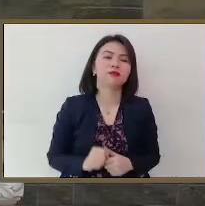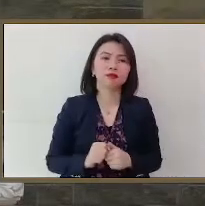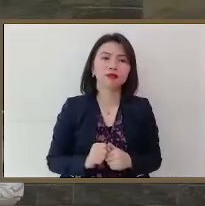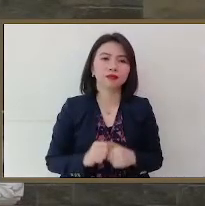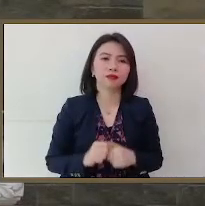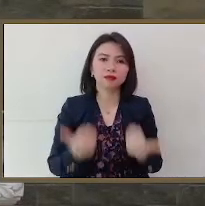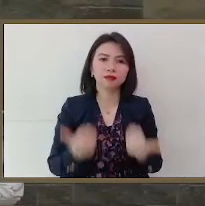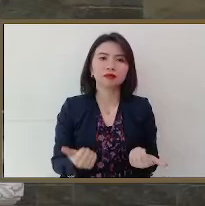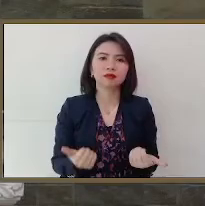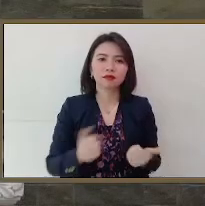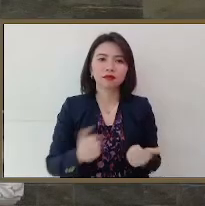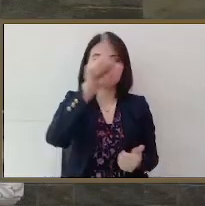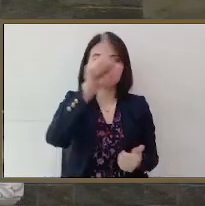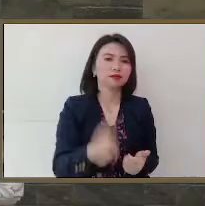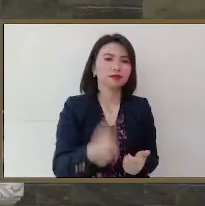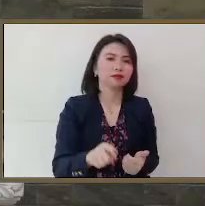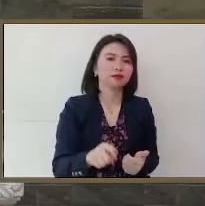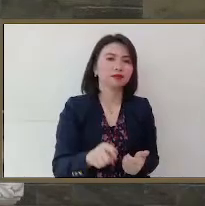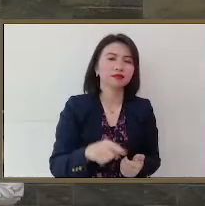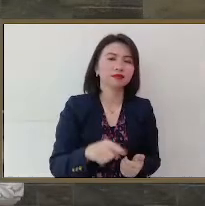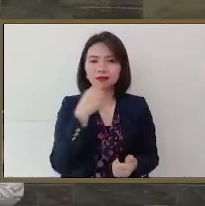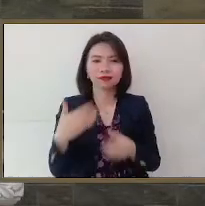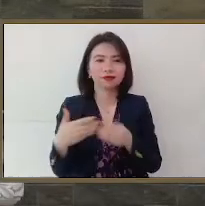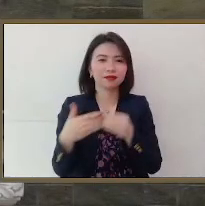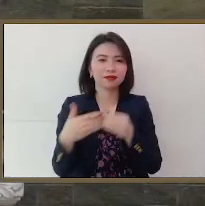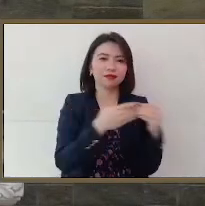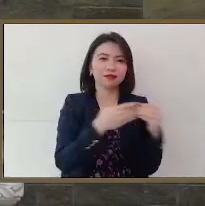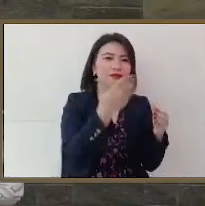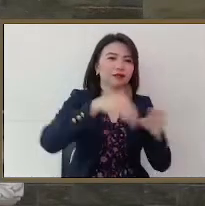Now, who's leading you in the temple?